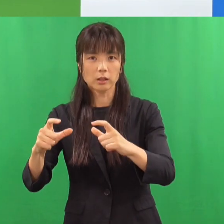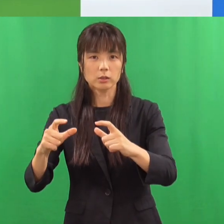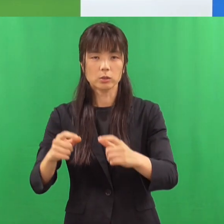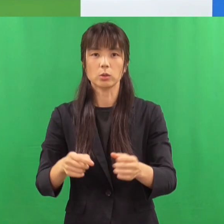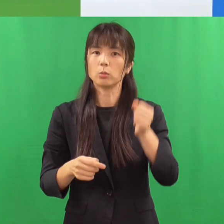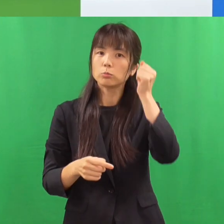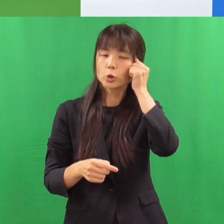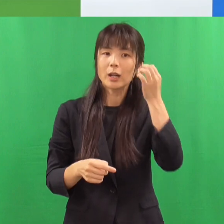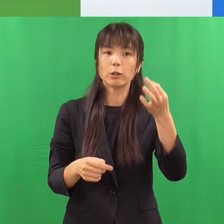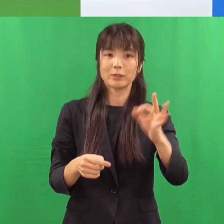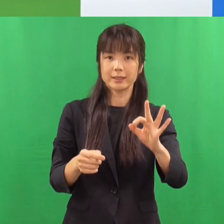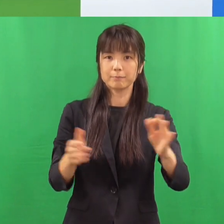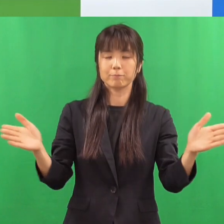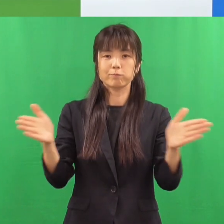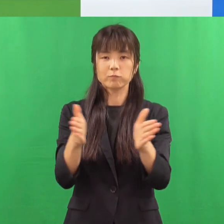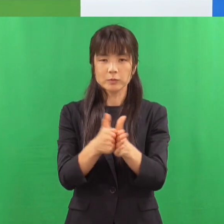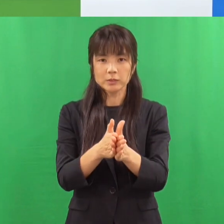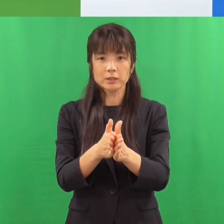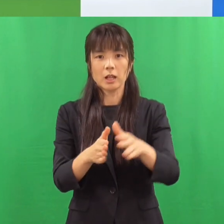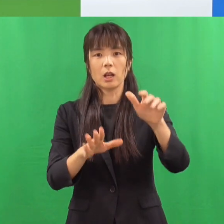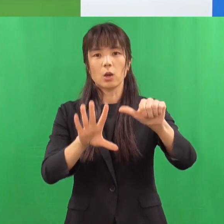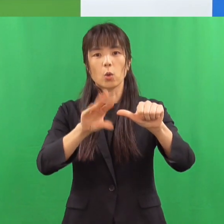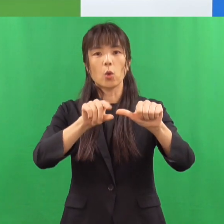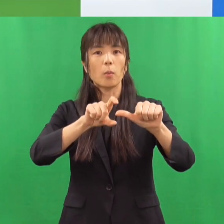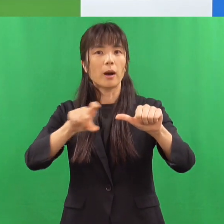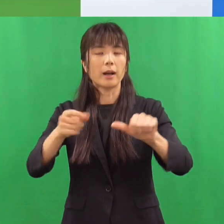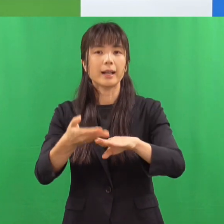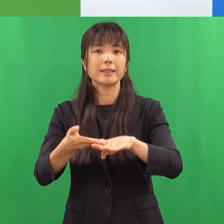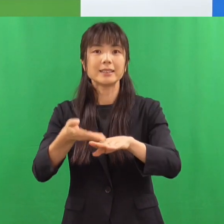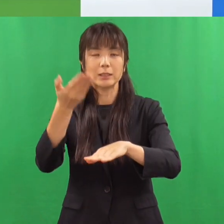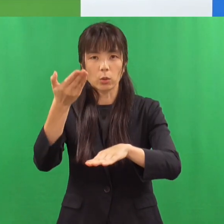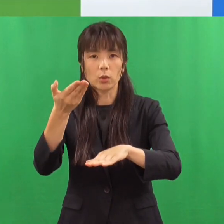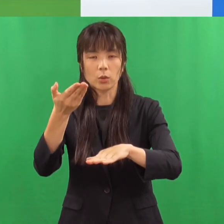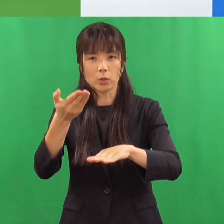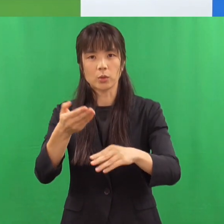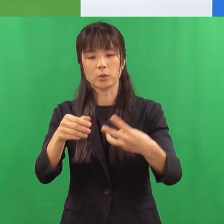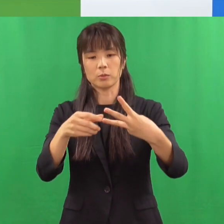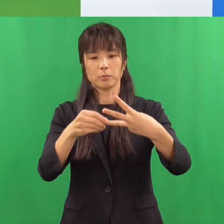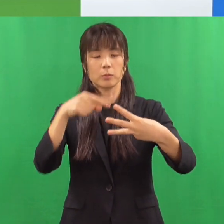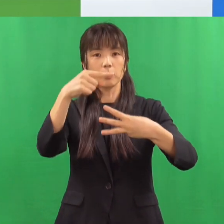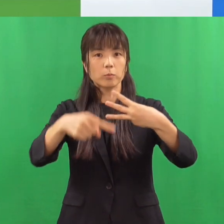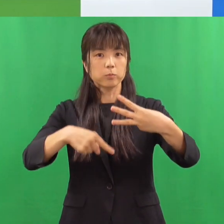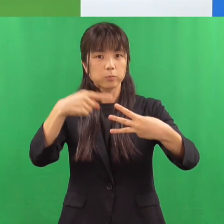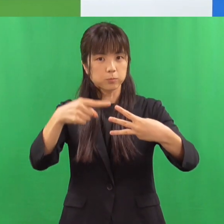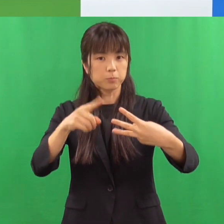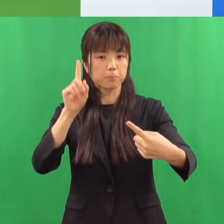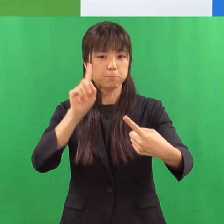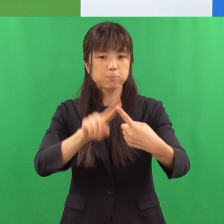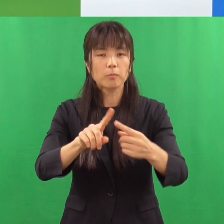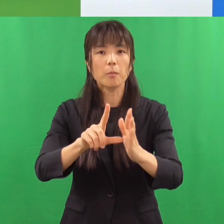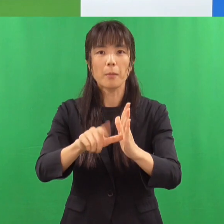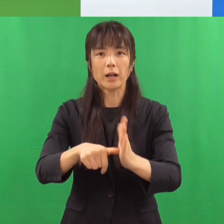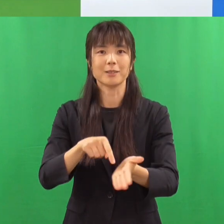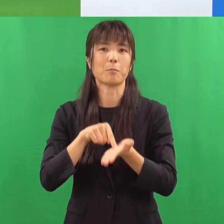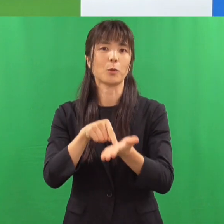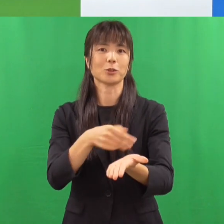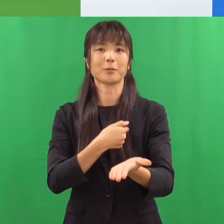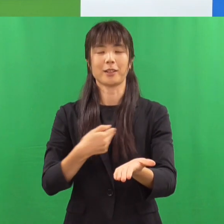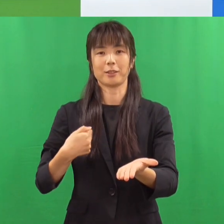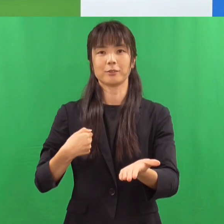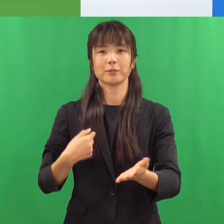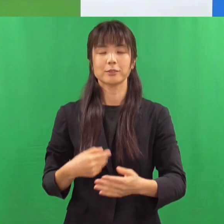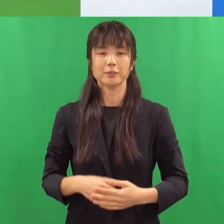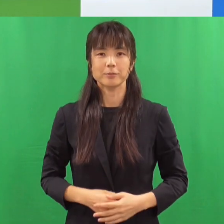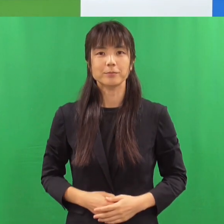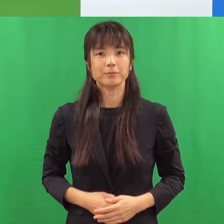ですね。料金負担額には航空券のほか燃料サーチャージャーや、宿泊料金などを